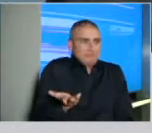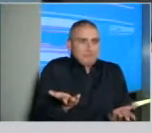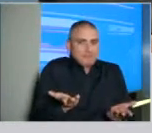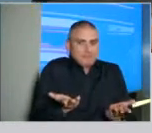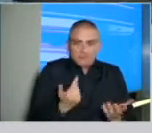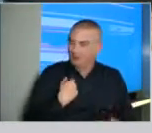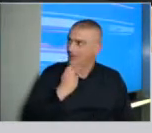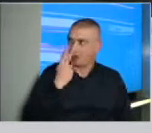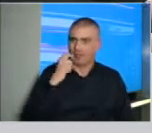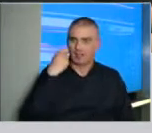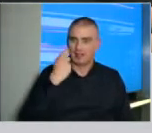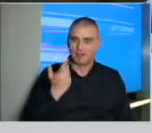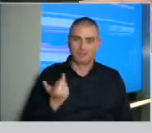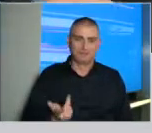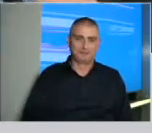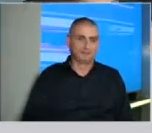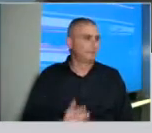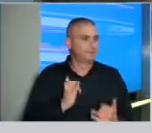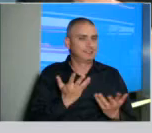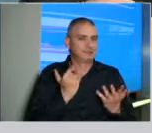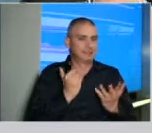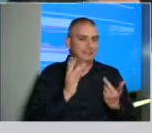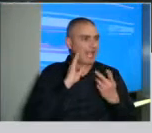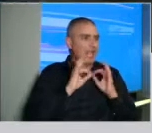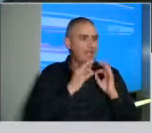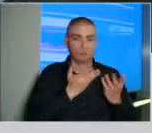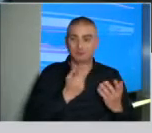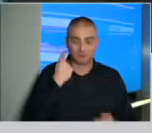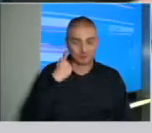לא רואה את הקליפ אבל מה זה החרוזים האלה?